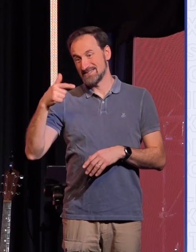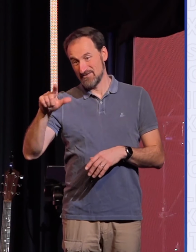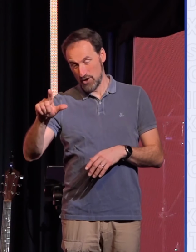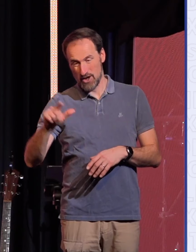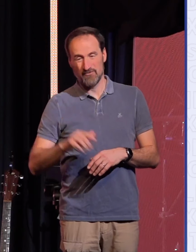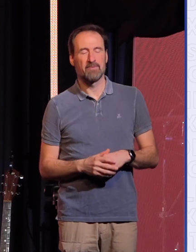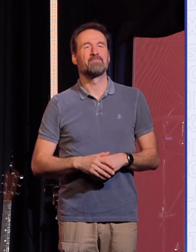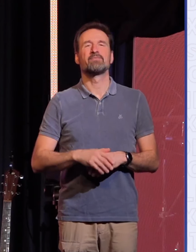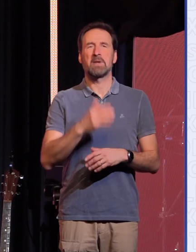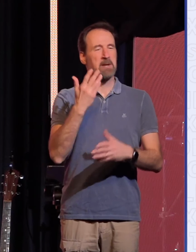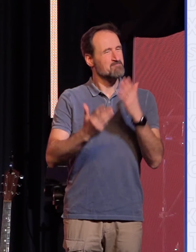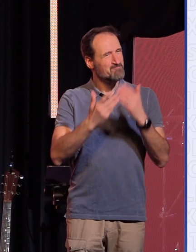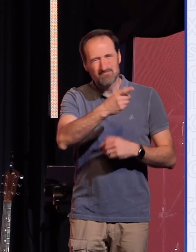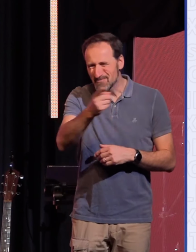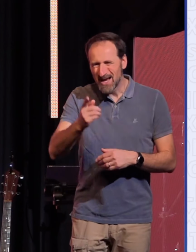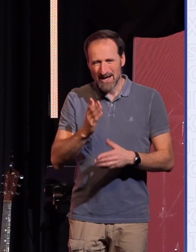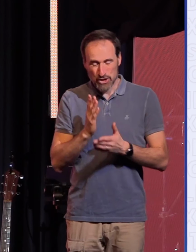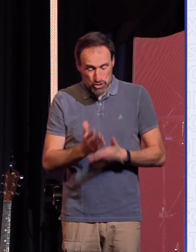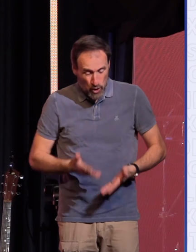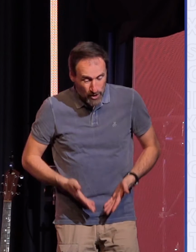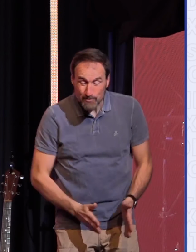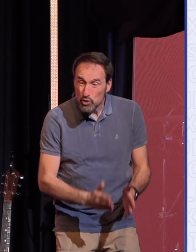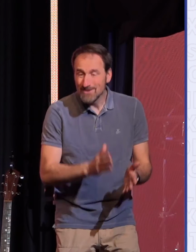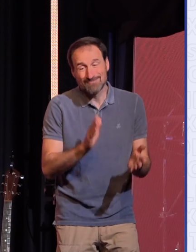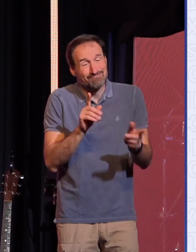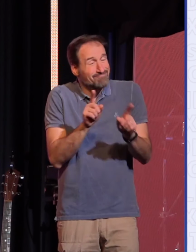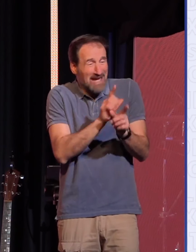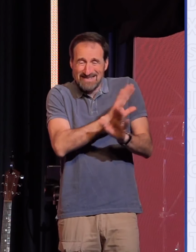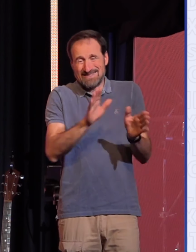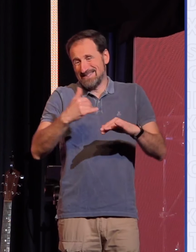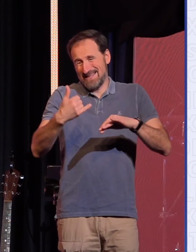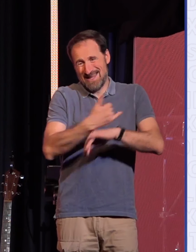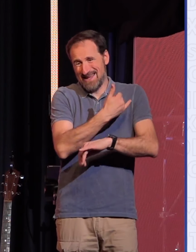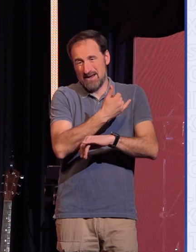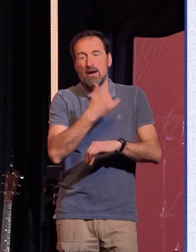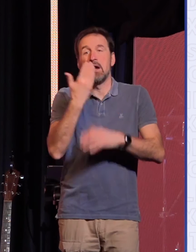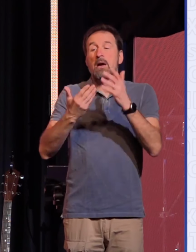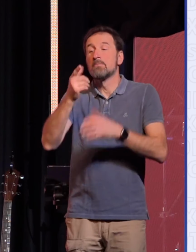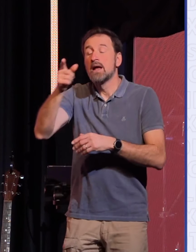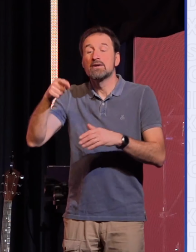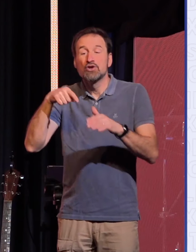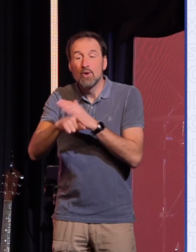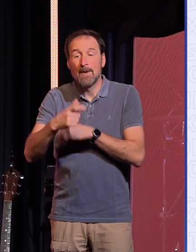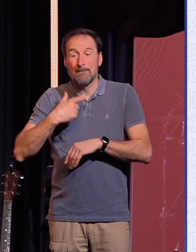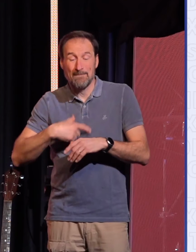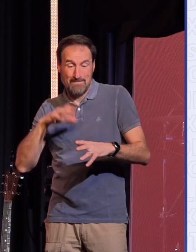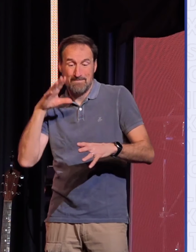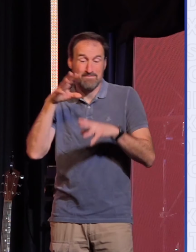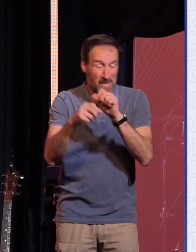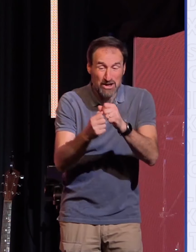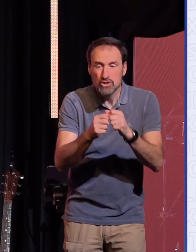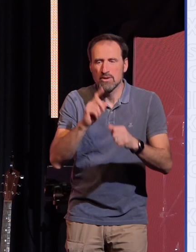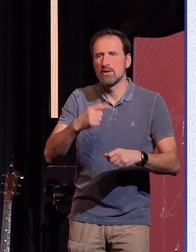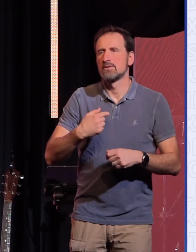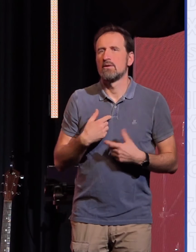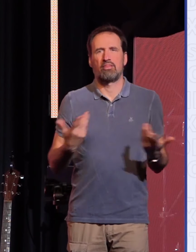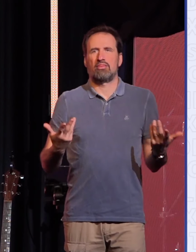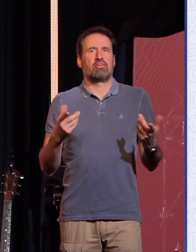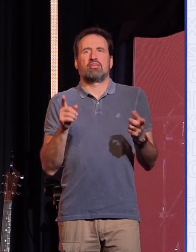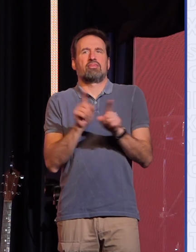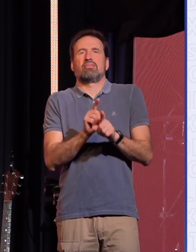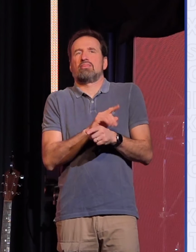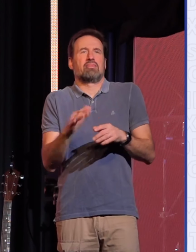Ehe unfähig. Andere werden es durch menschliche Eingriffe. Und es gibt Menschen, die verzichten von sich aus auf die